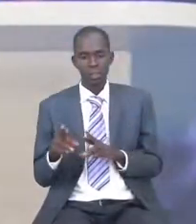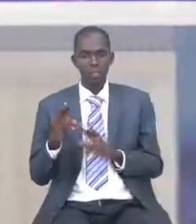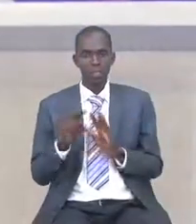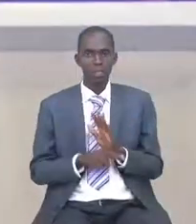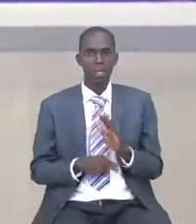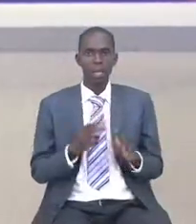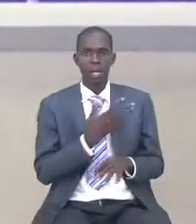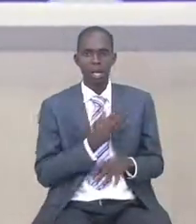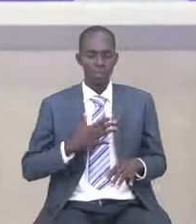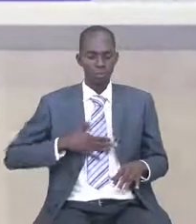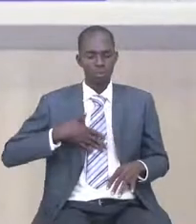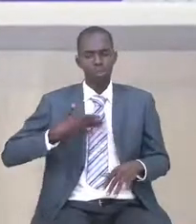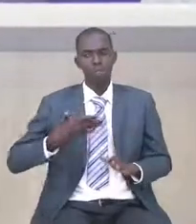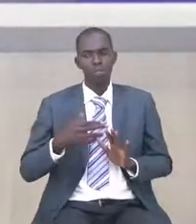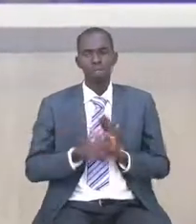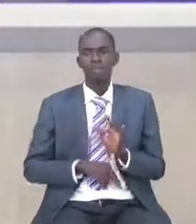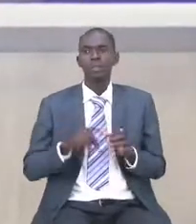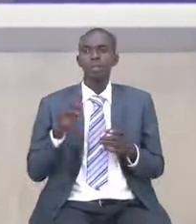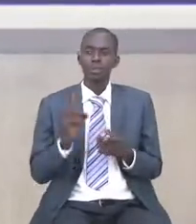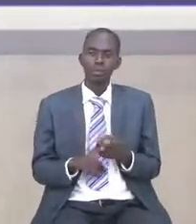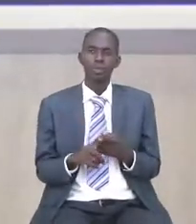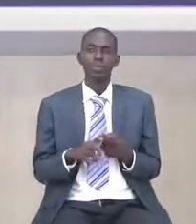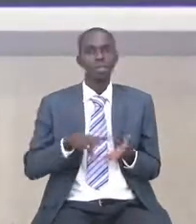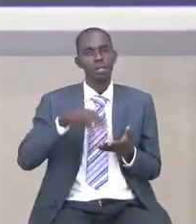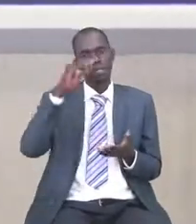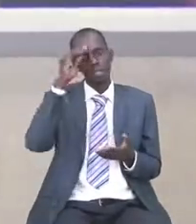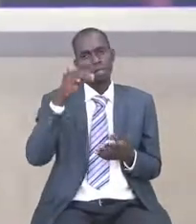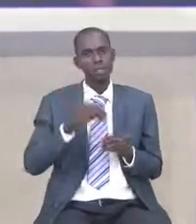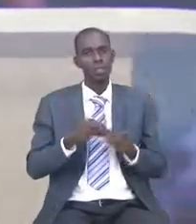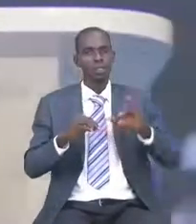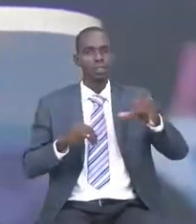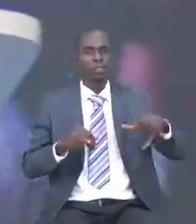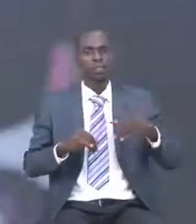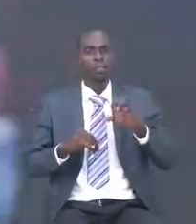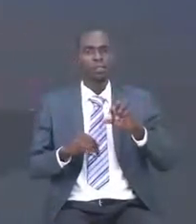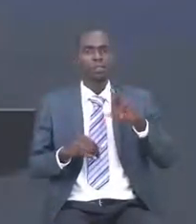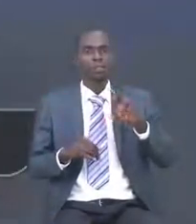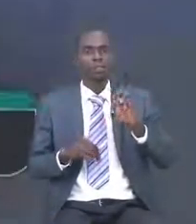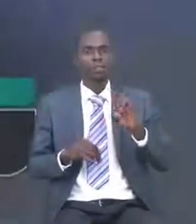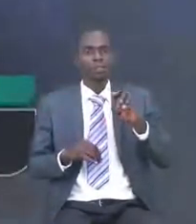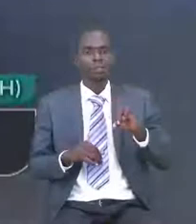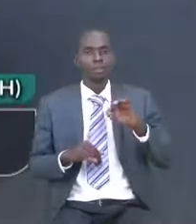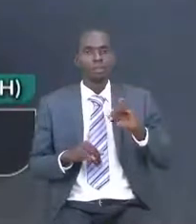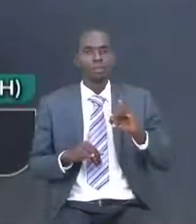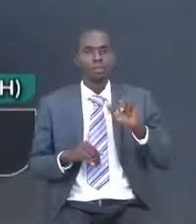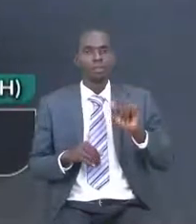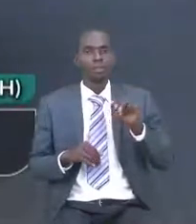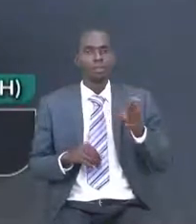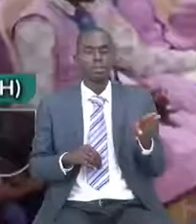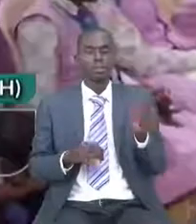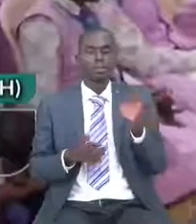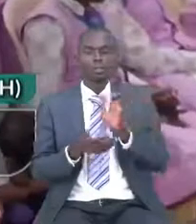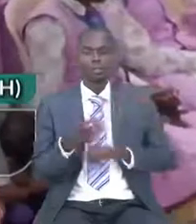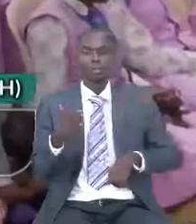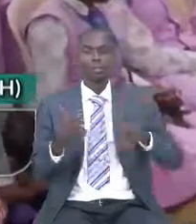élément, voyons-le. La disponibilité et la volonté d'apprendre. En Jérémie, chapitre